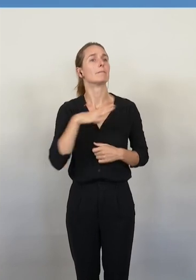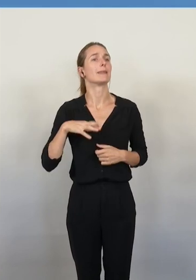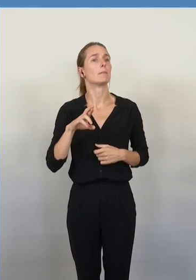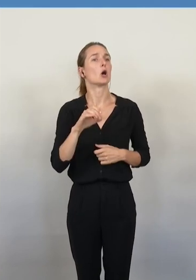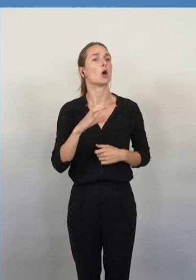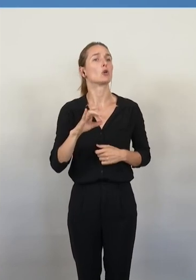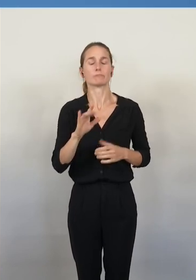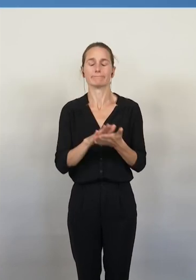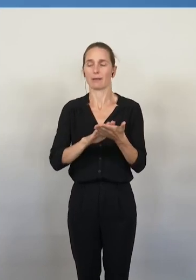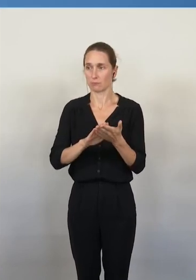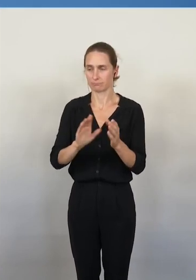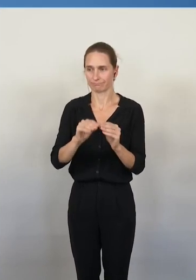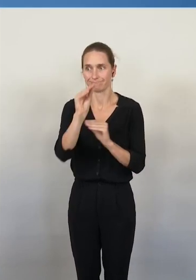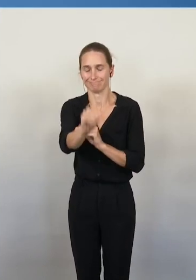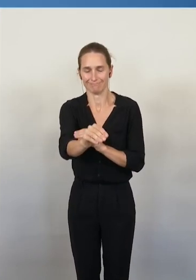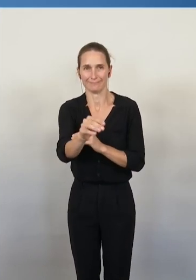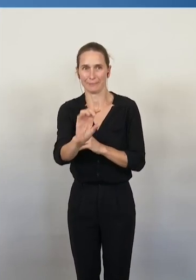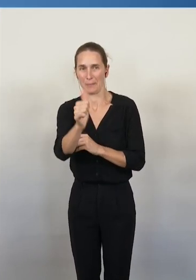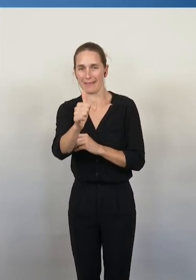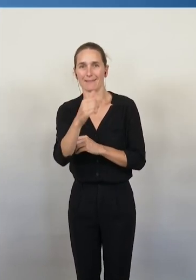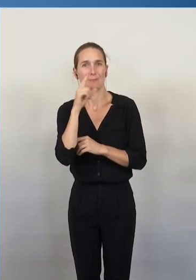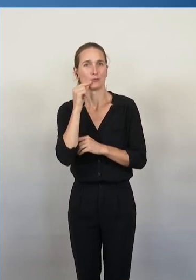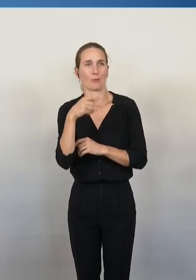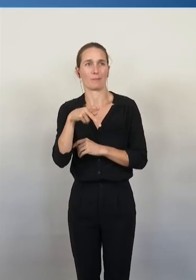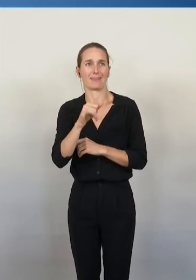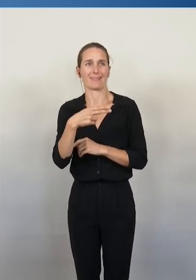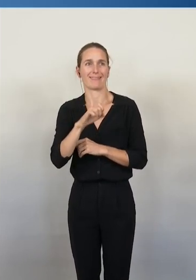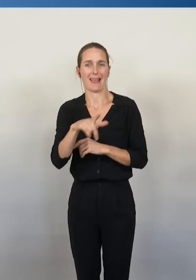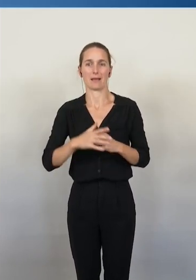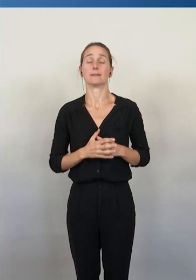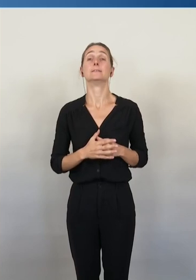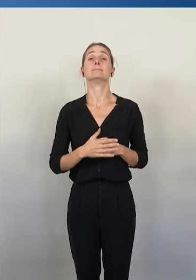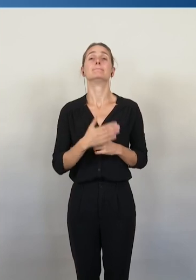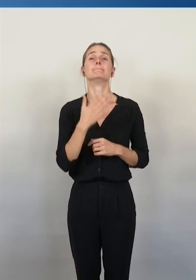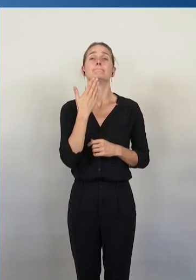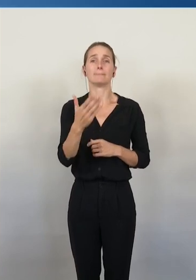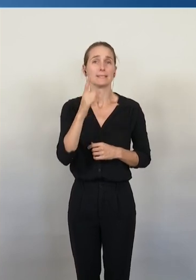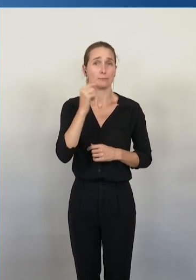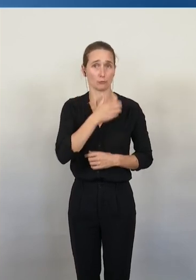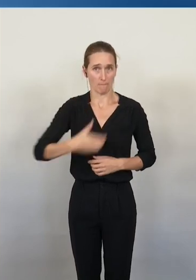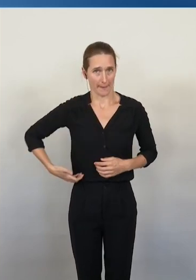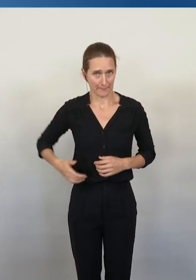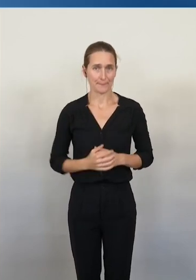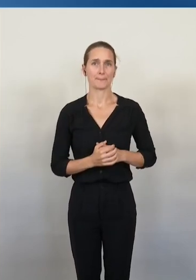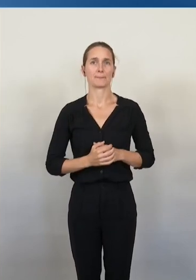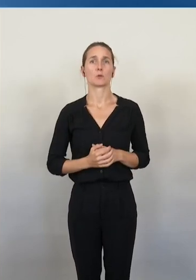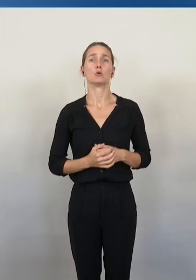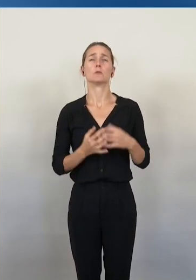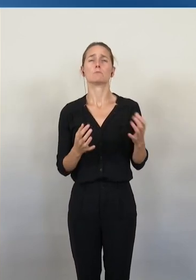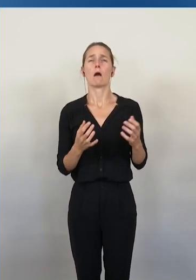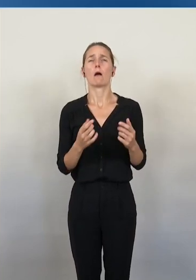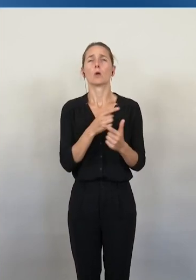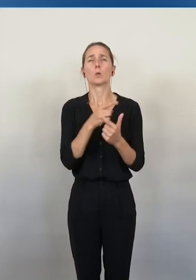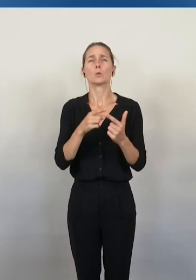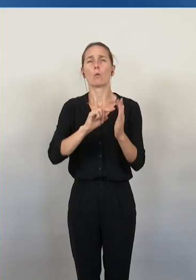excusez-moi madame roche merci Monsieur le Maire ah merci Monsieur le Maire alors je voulais revenir moi sur deux